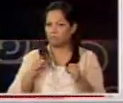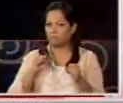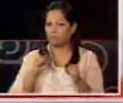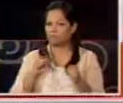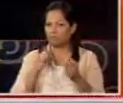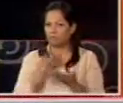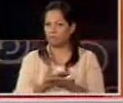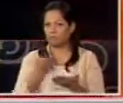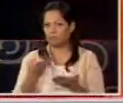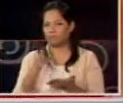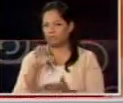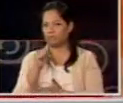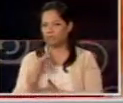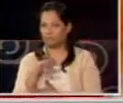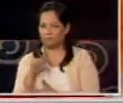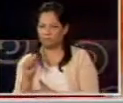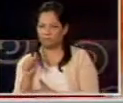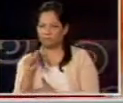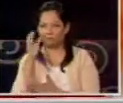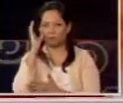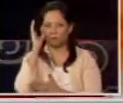yung mga shares po ngayon.